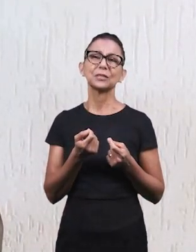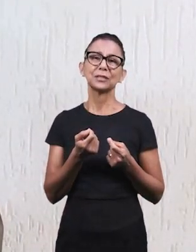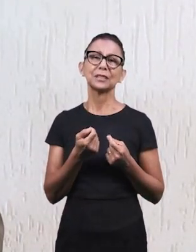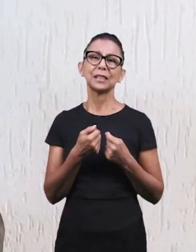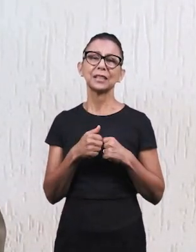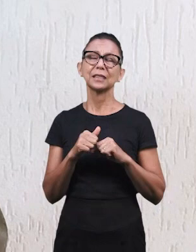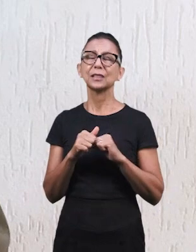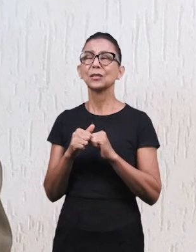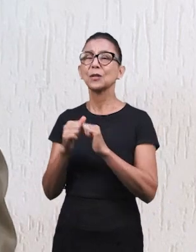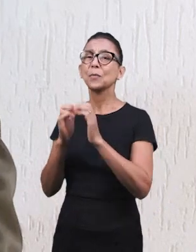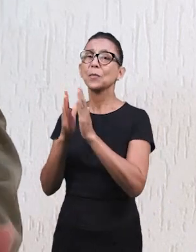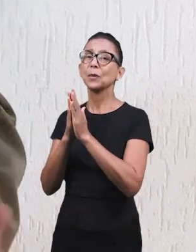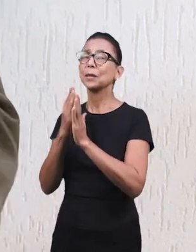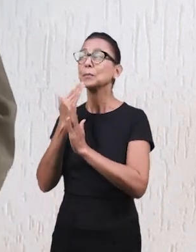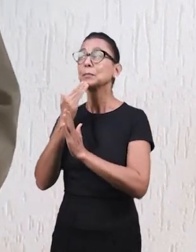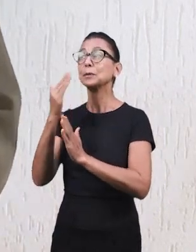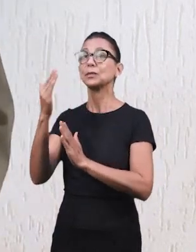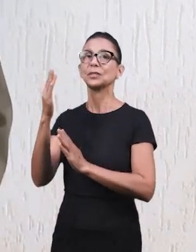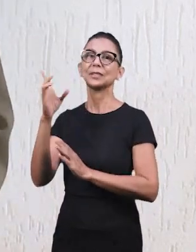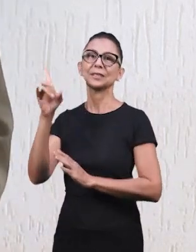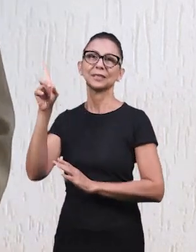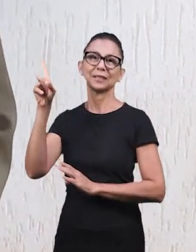что иногда